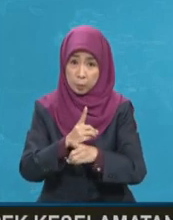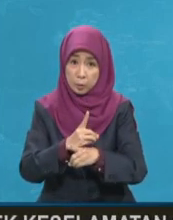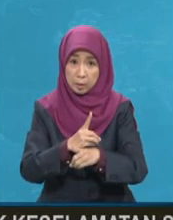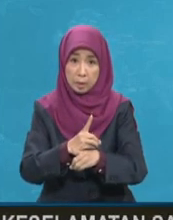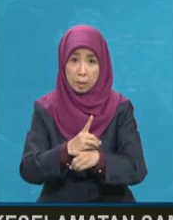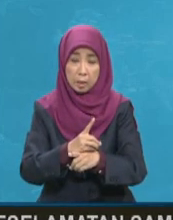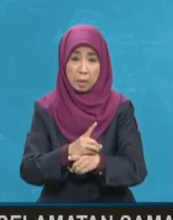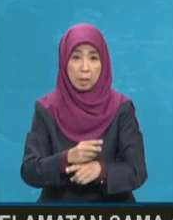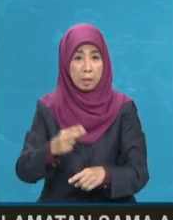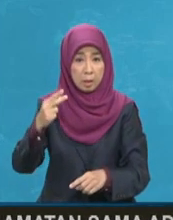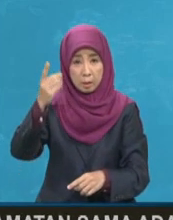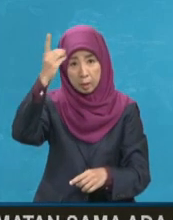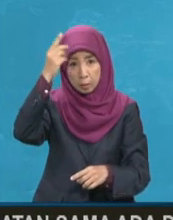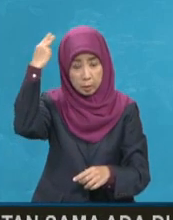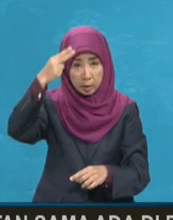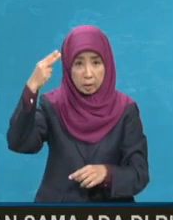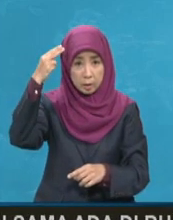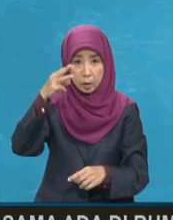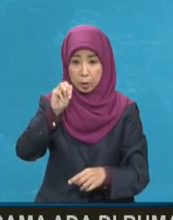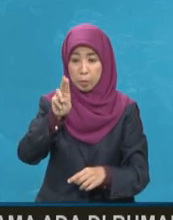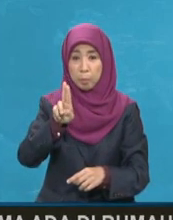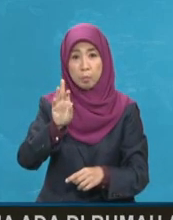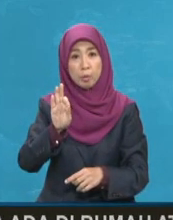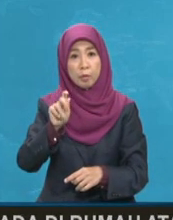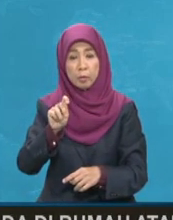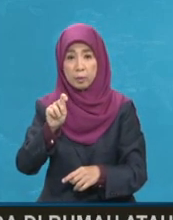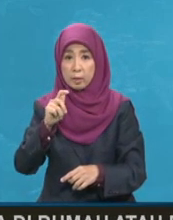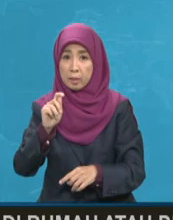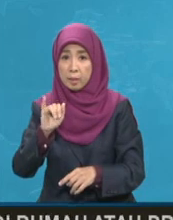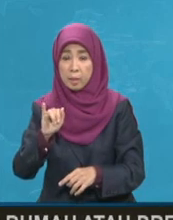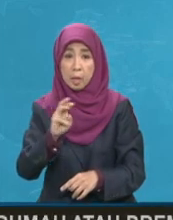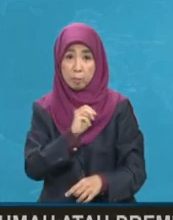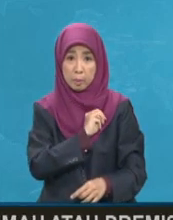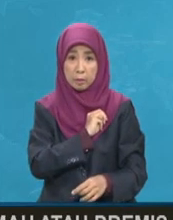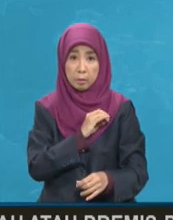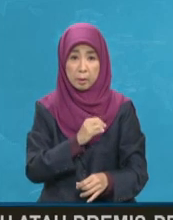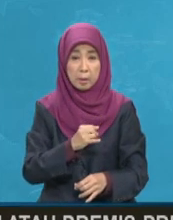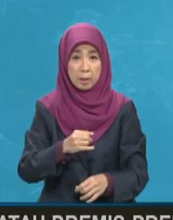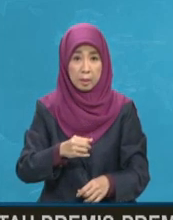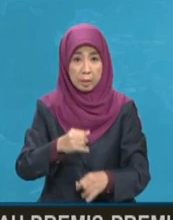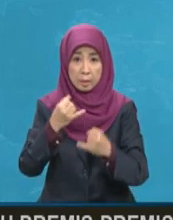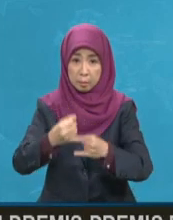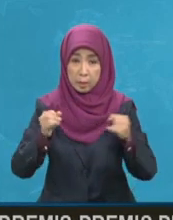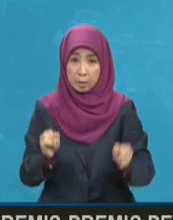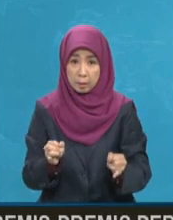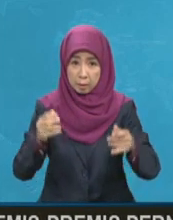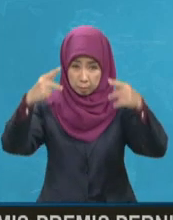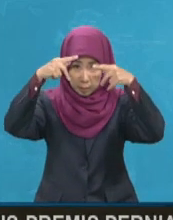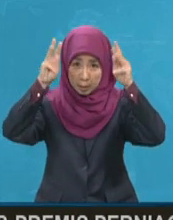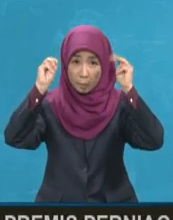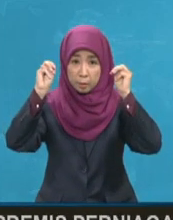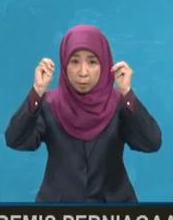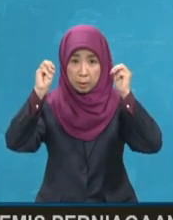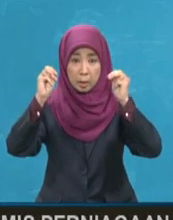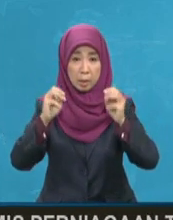Datuk Sri Setyo Haji Awang Abdul mu'thi bin Haji Muhammad Daud menteri di jabatan Perdana Menteri menyokong sepenuhnya penumbuhan